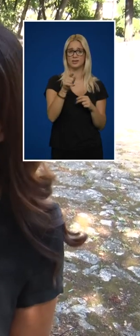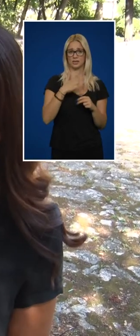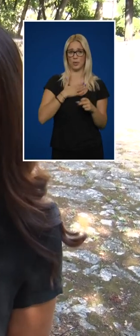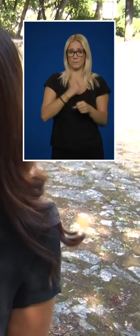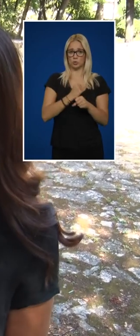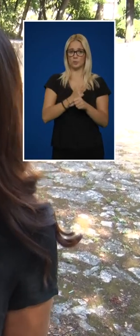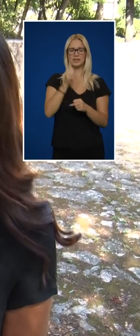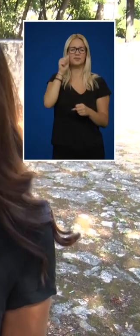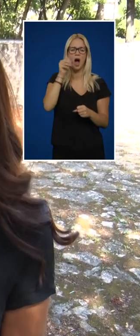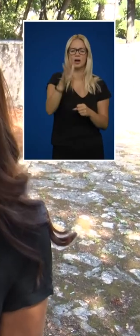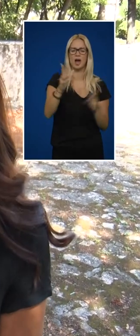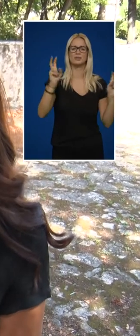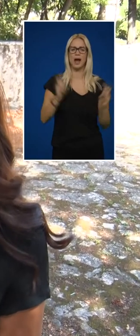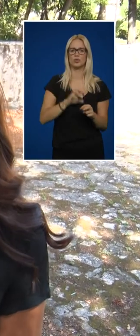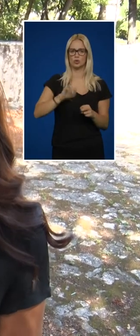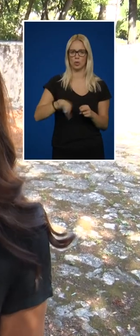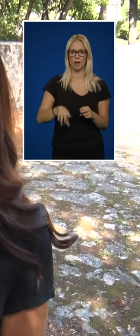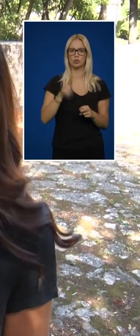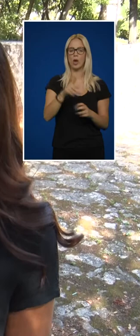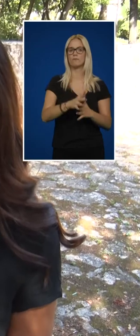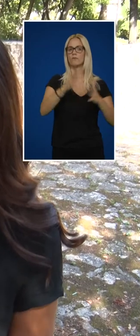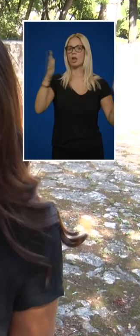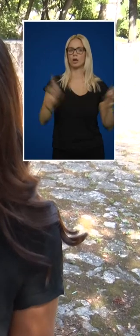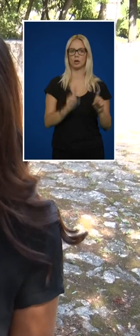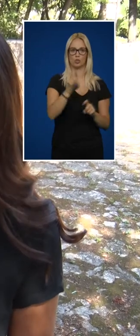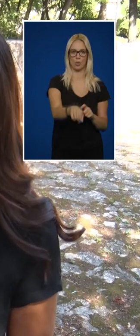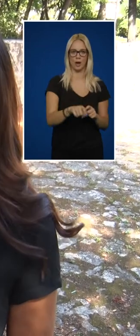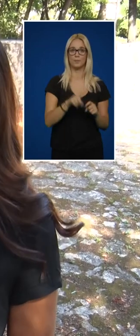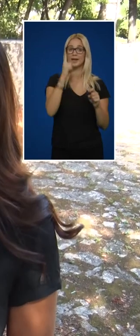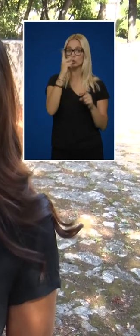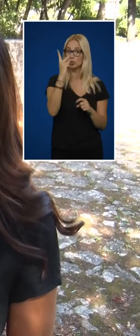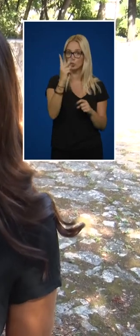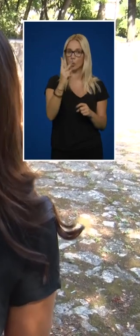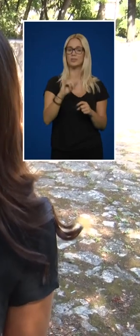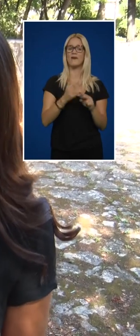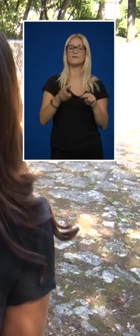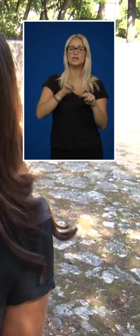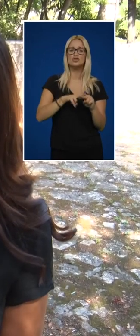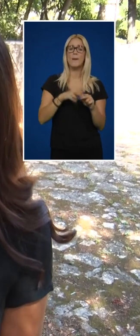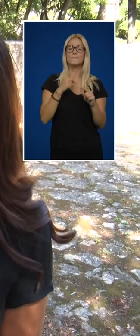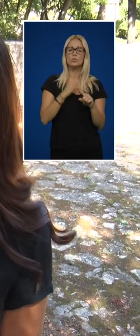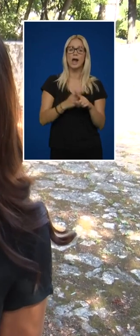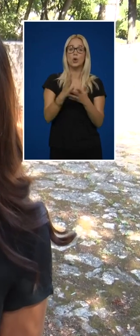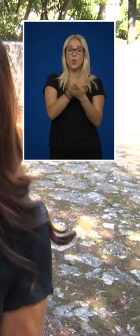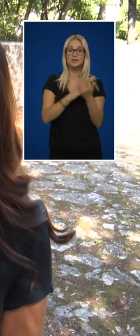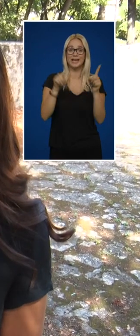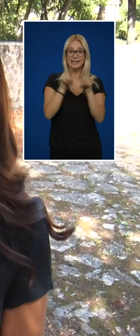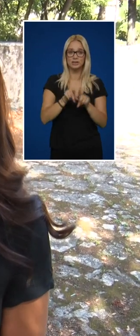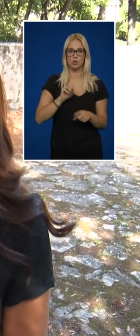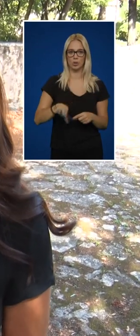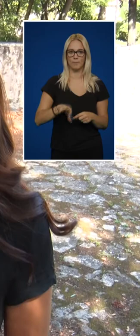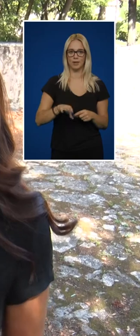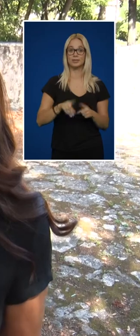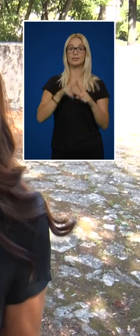svojim odgovornim postupcima svaki dan smanjujete otpad, to je veliki korak. I drugo je da već više puta koristite